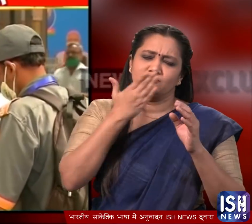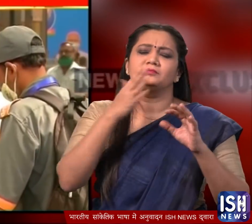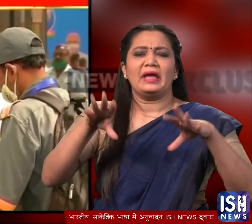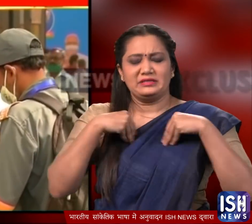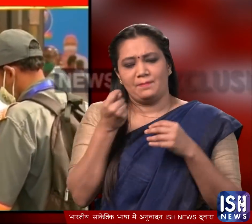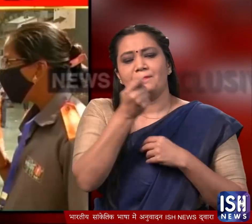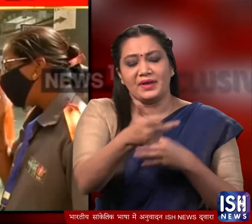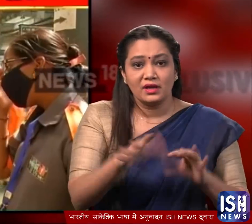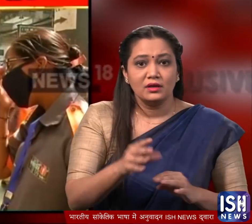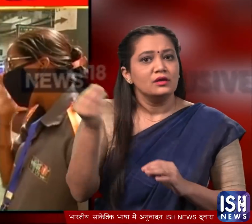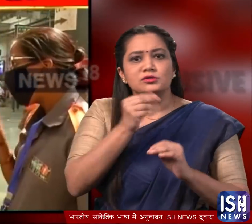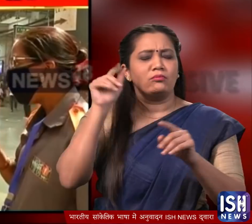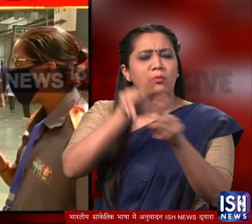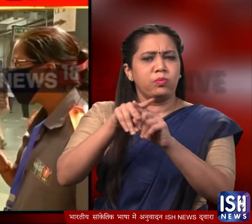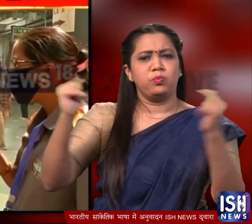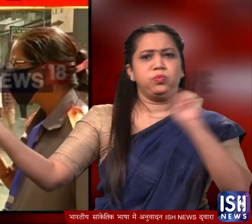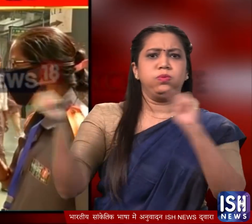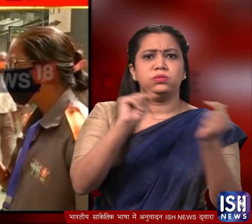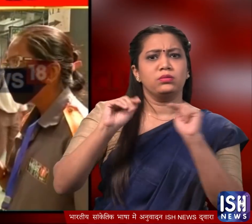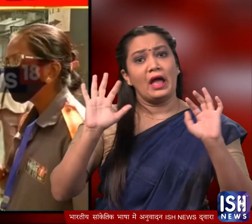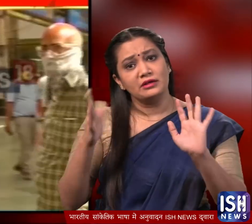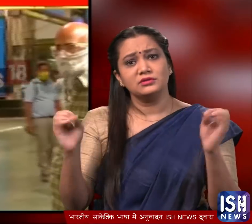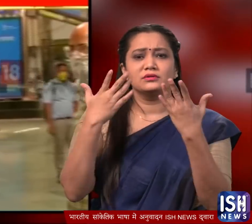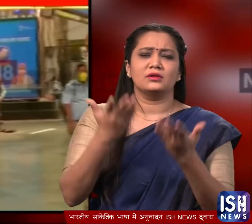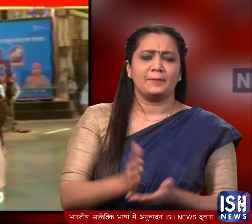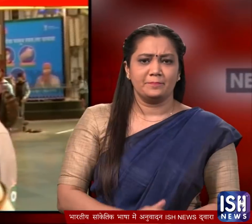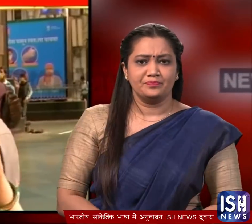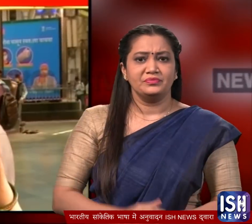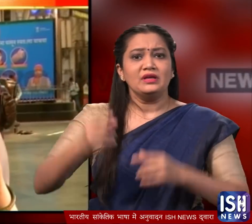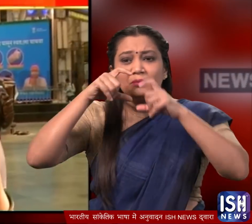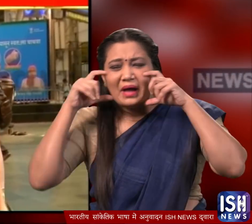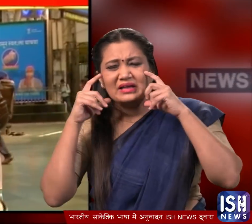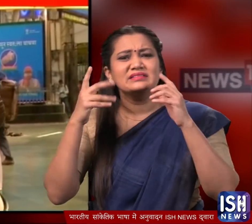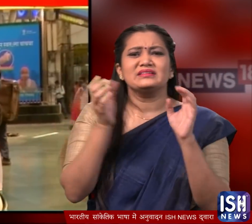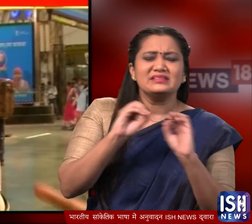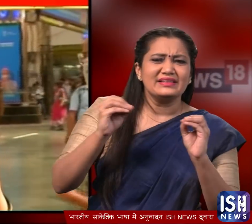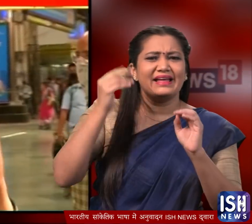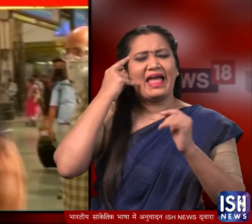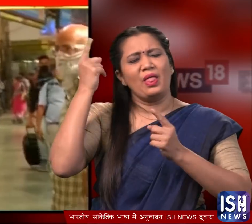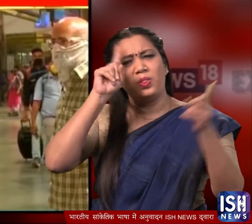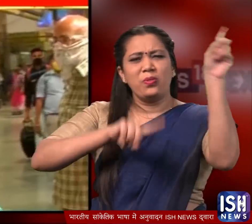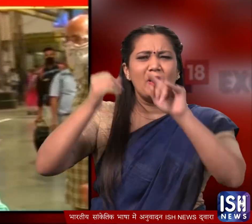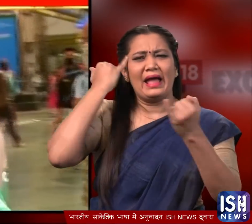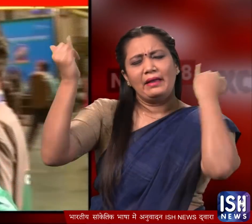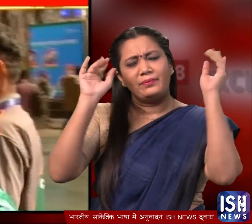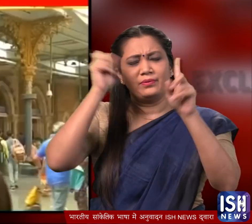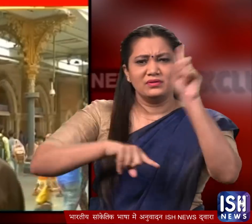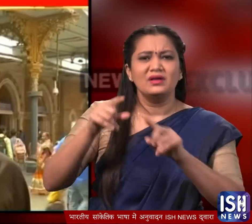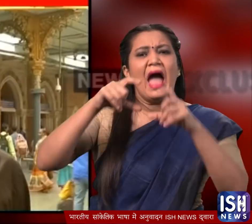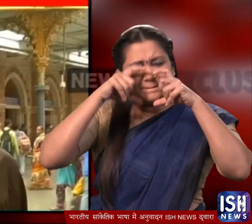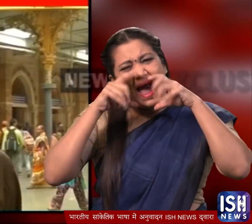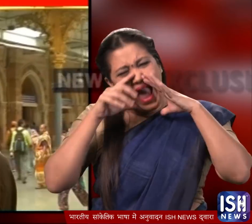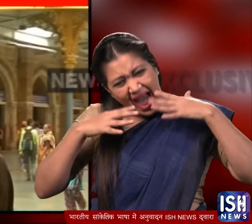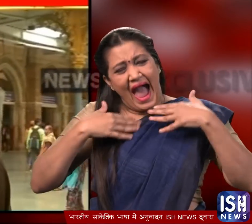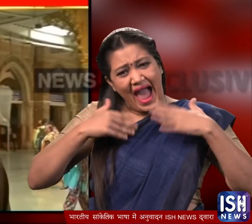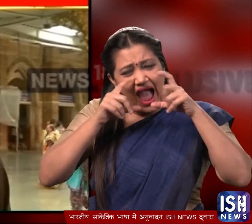तो जुर्माना भर दिया, लेकिन कुछ लोग बीएमसी कर्मचारियों से बहस करने लगे, जबकि कुछ लोग मास्क नहीं लगाने के पीछे अजीबोगरीब दलील देने लगे। मेरा मास्क